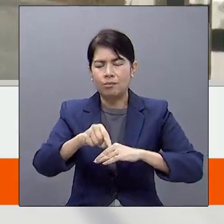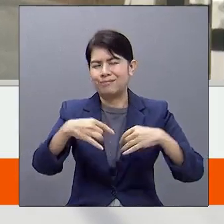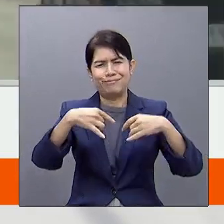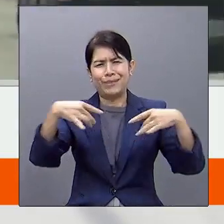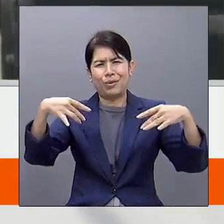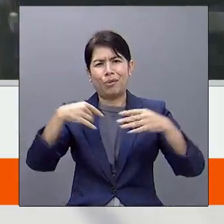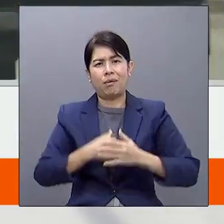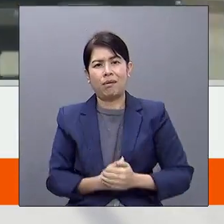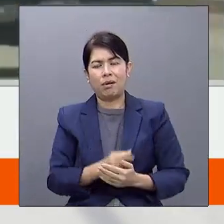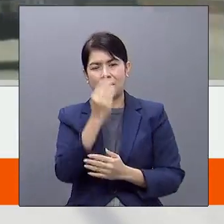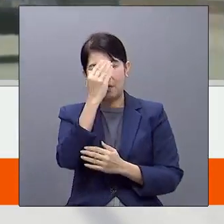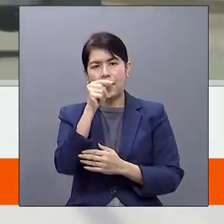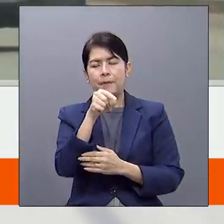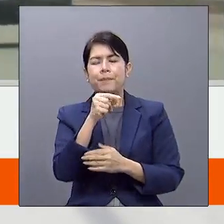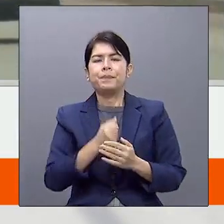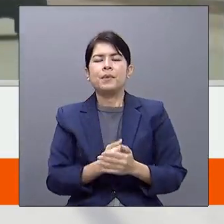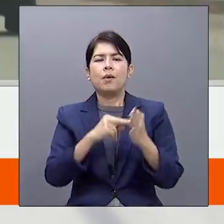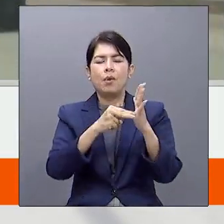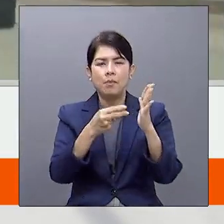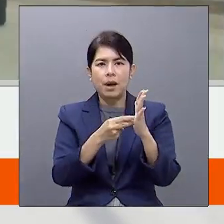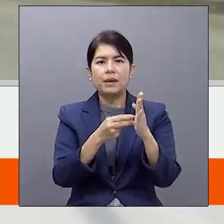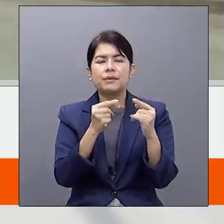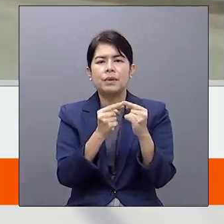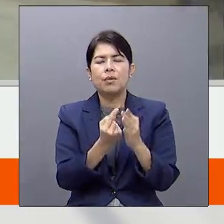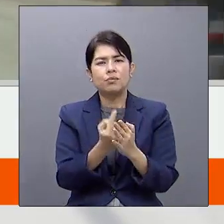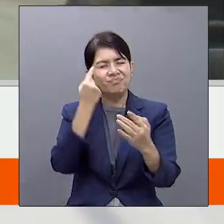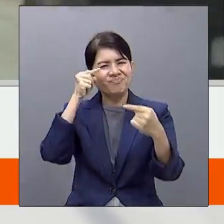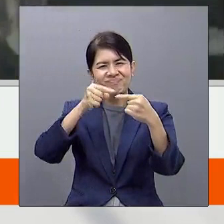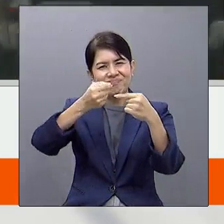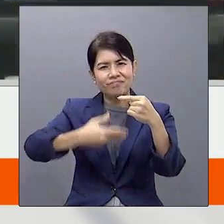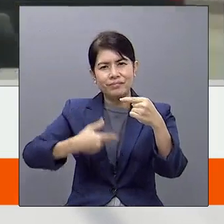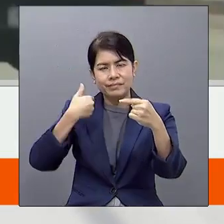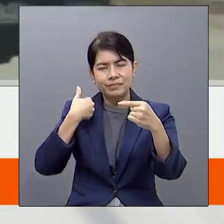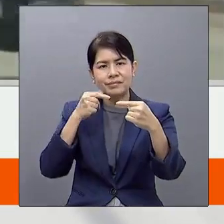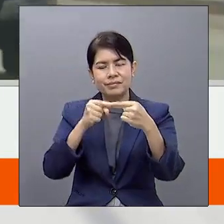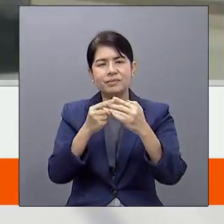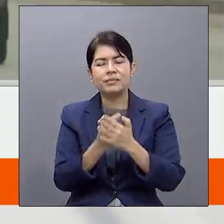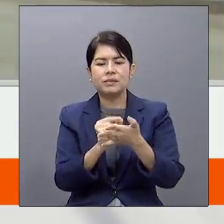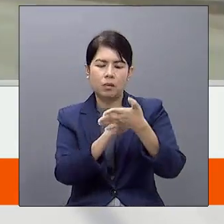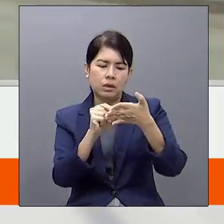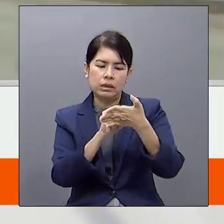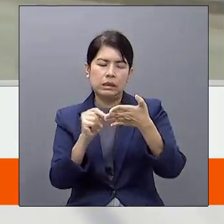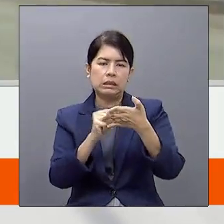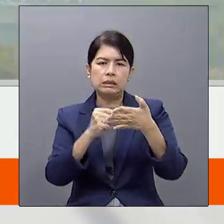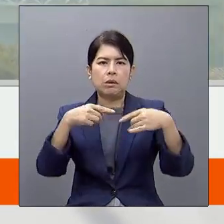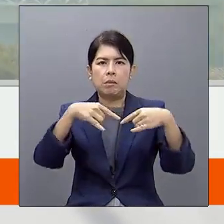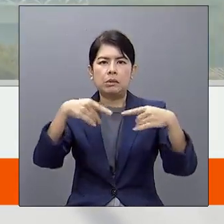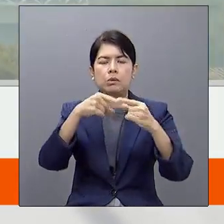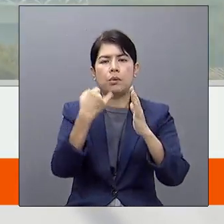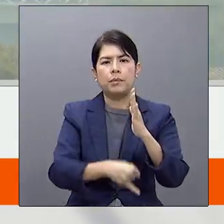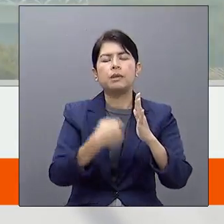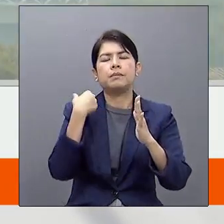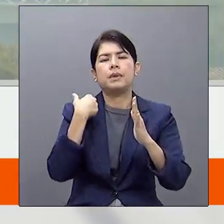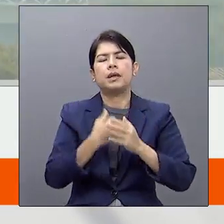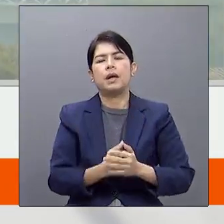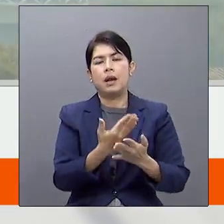ยผิดไปเนี่ยนิโรธมรรคมันก็ผิดไปนะครับทิศทางของนโยบายเนี่ยมันก็เลยไม่ชัดเจนมาเพราะฉะนั้นเ